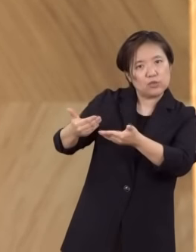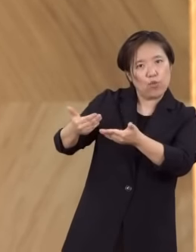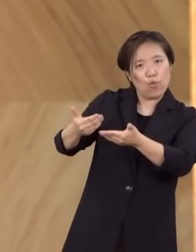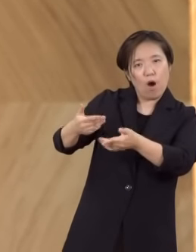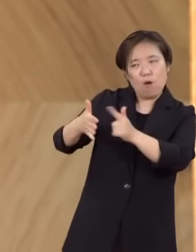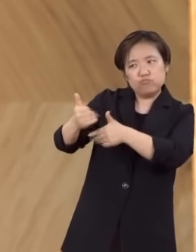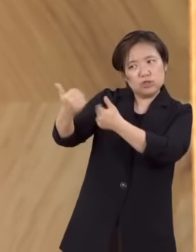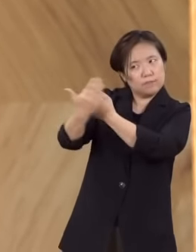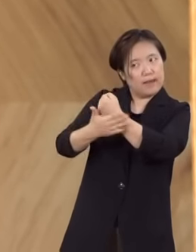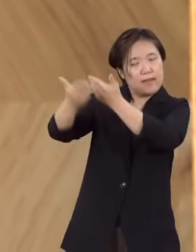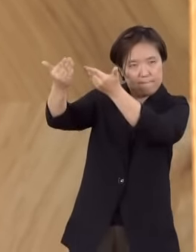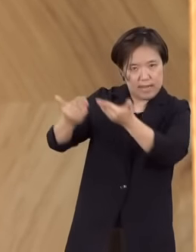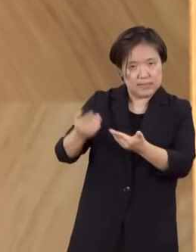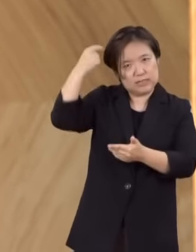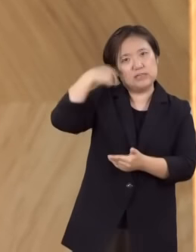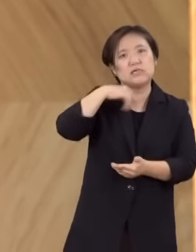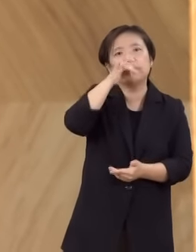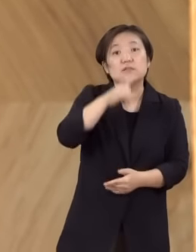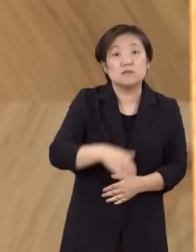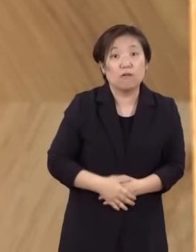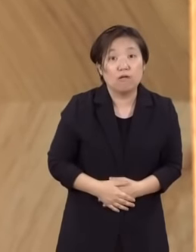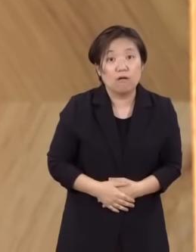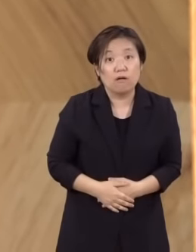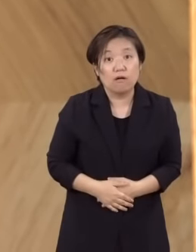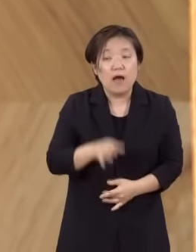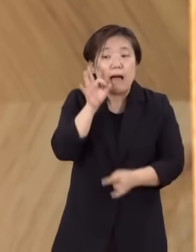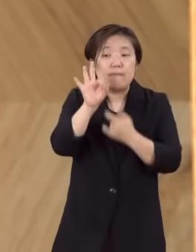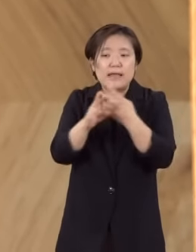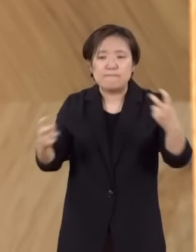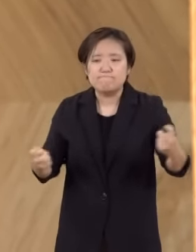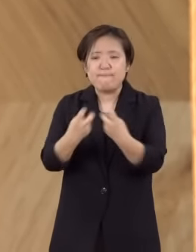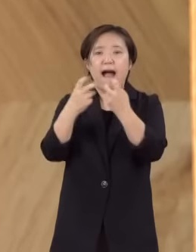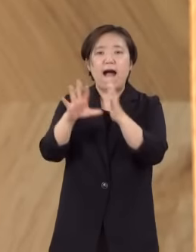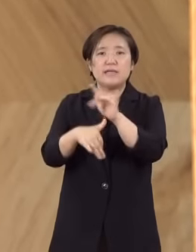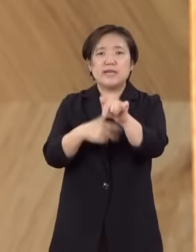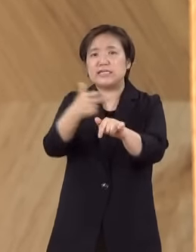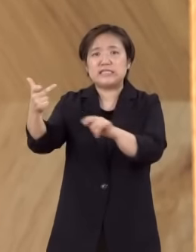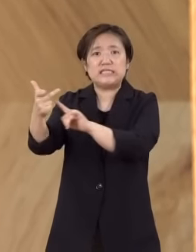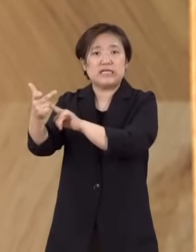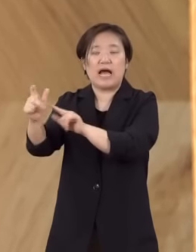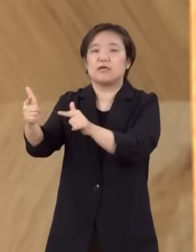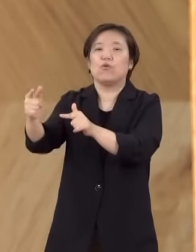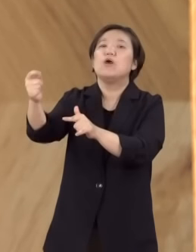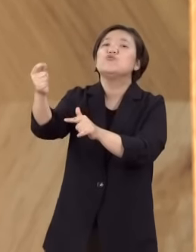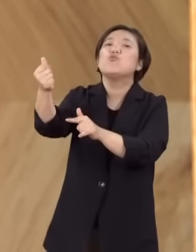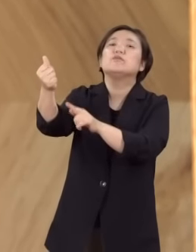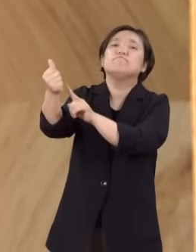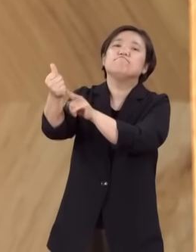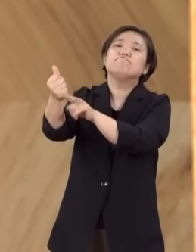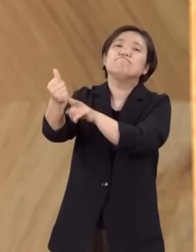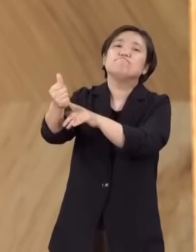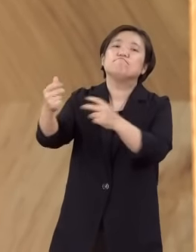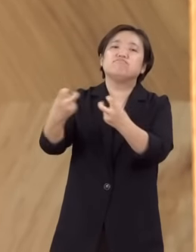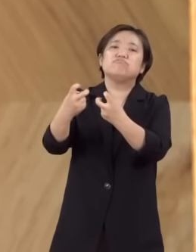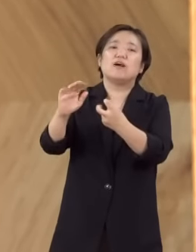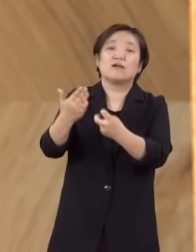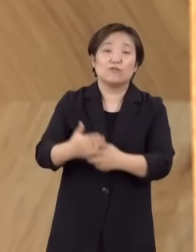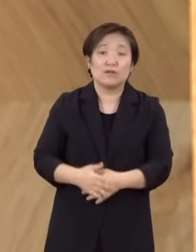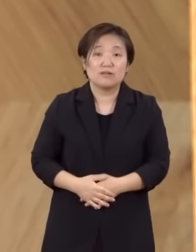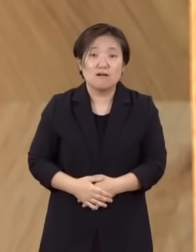있어요 혹 사고를 당해도 크게 받을 걸 작게 당해요 정말 묘한 힘이 있습니다 그